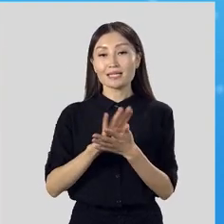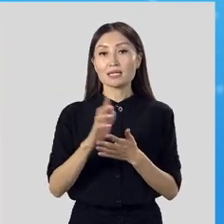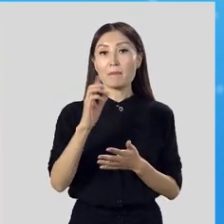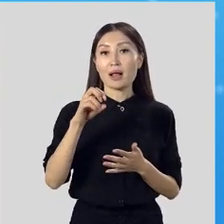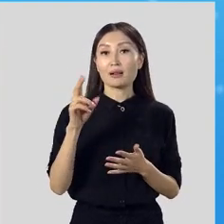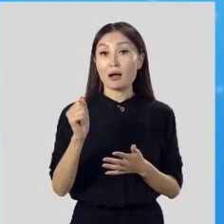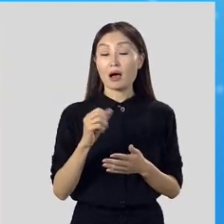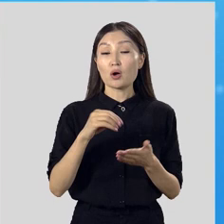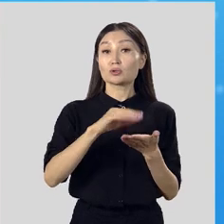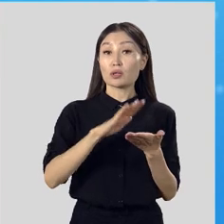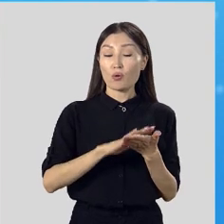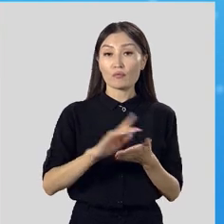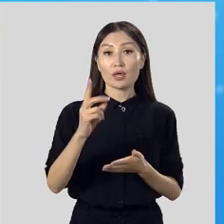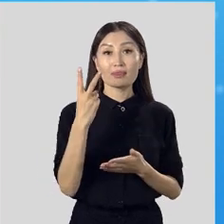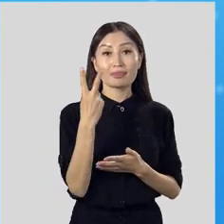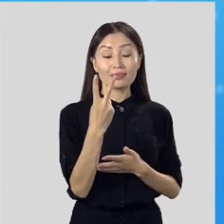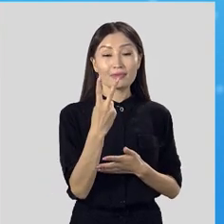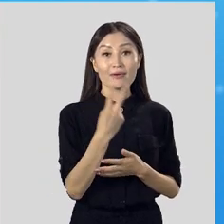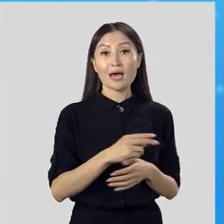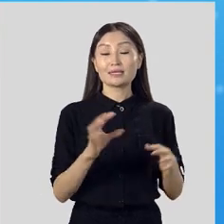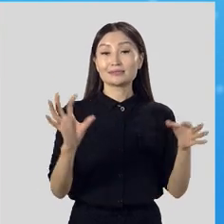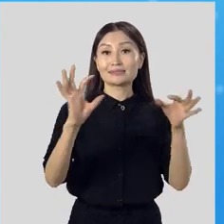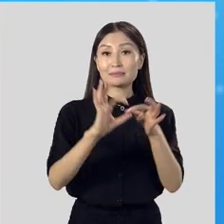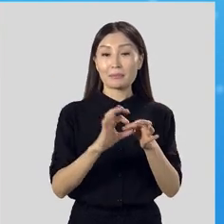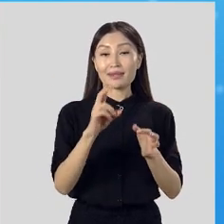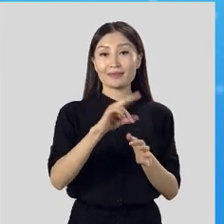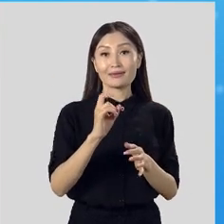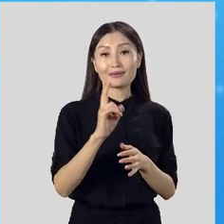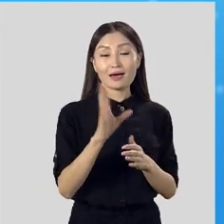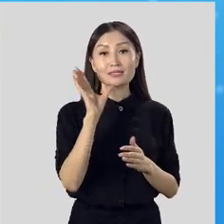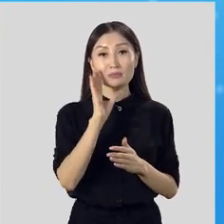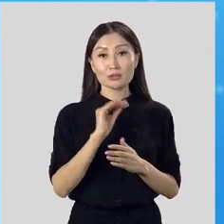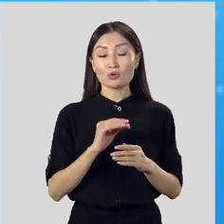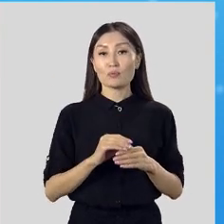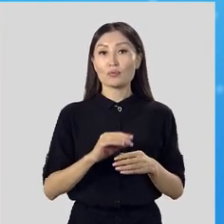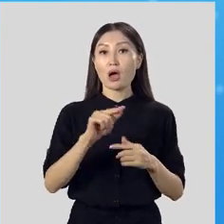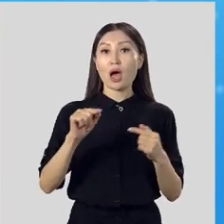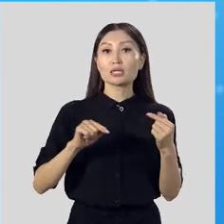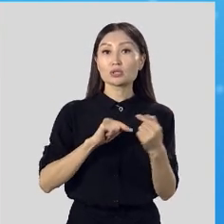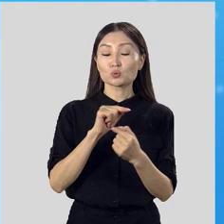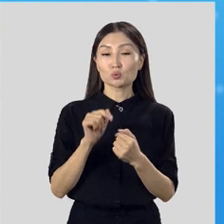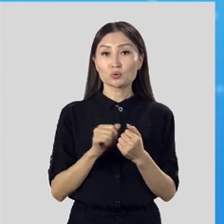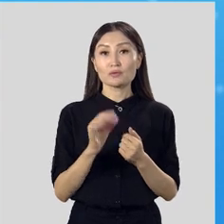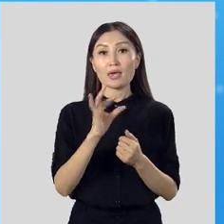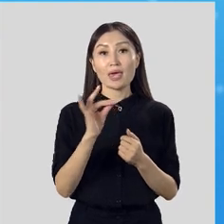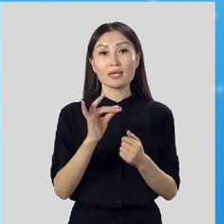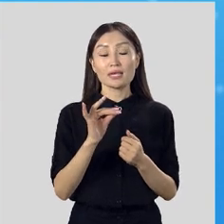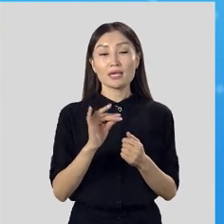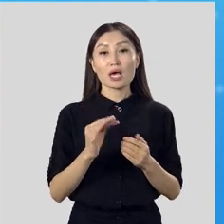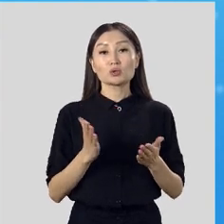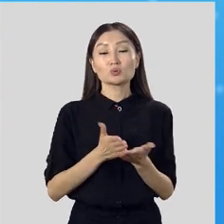Было установлено, что две цепи ДНК способны раскручиваться и